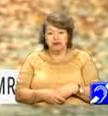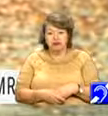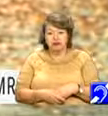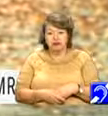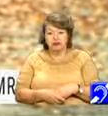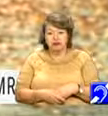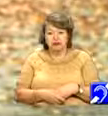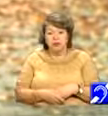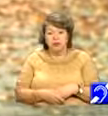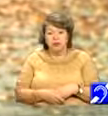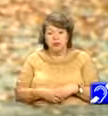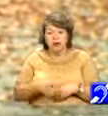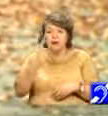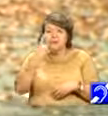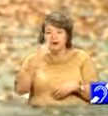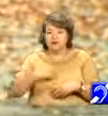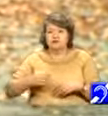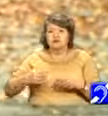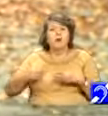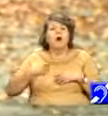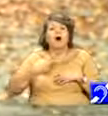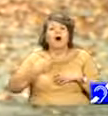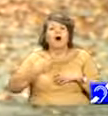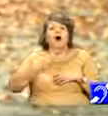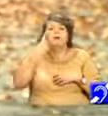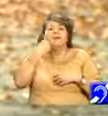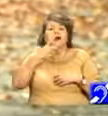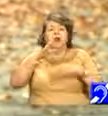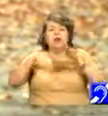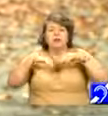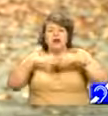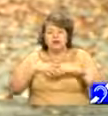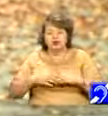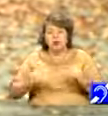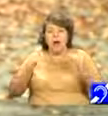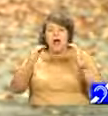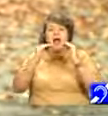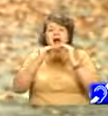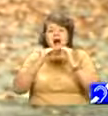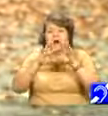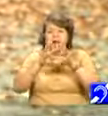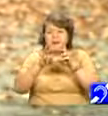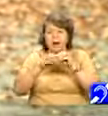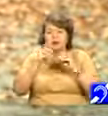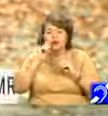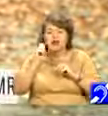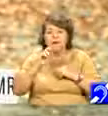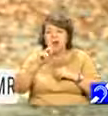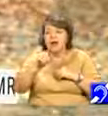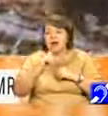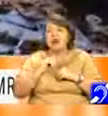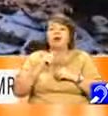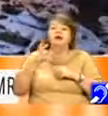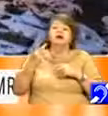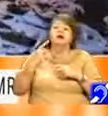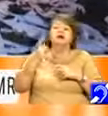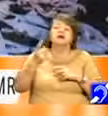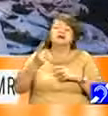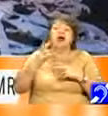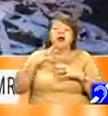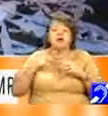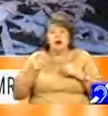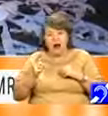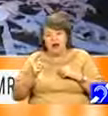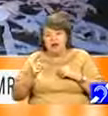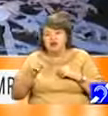Bun găsit tuturor! În primul rând, obținerea funcției de premier, paritate împreună cu UDMR versus PSD într-o viitoare formulă